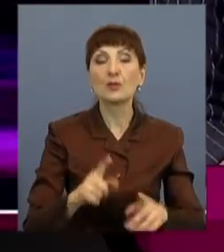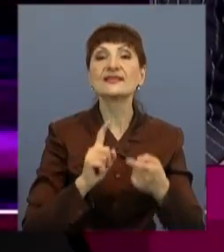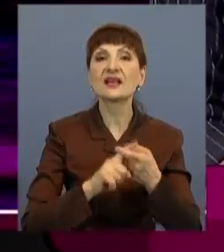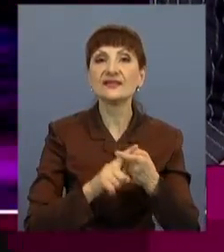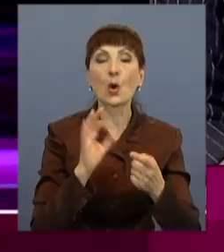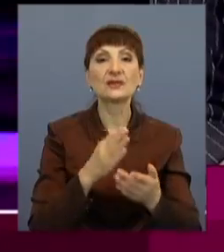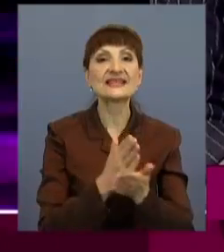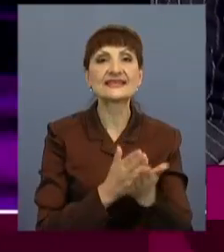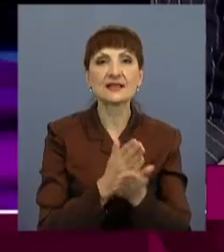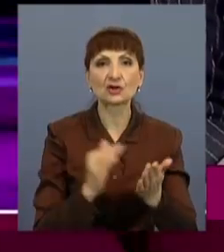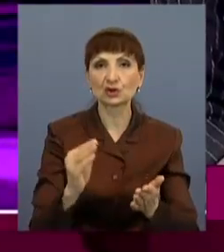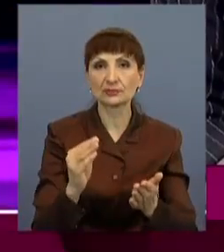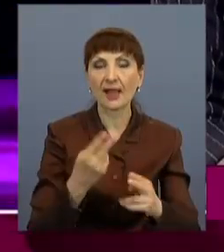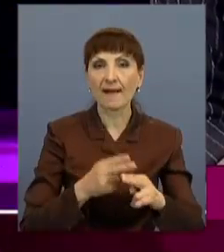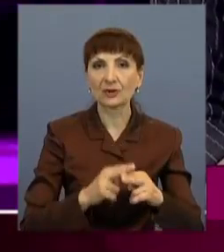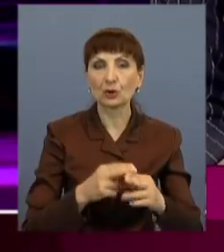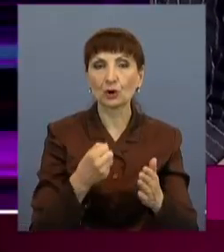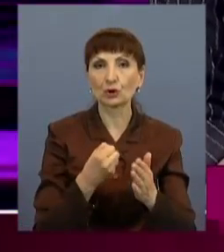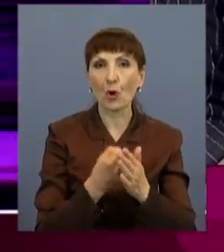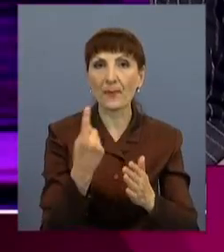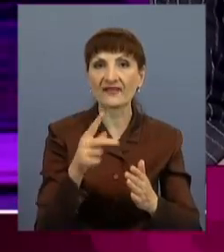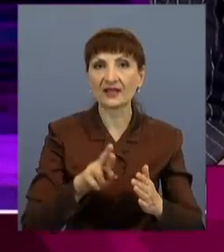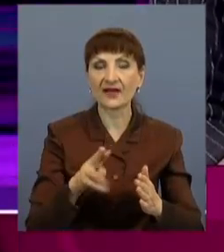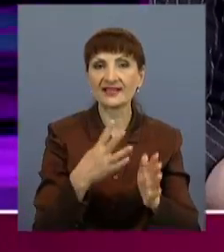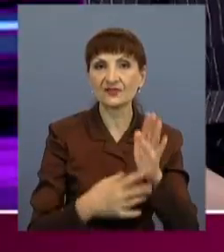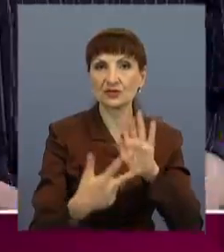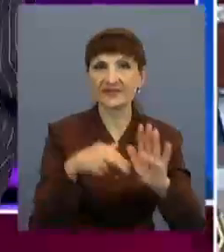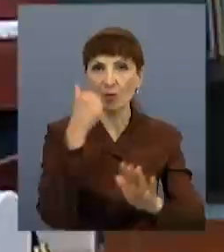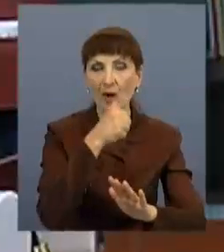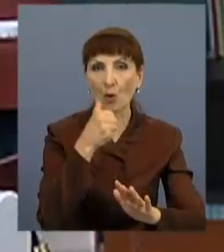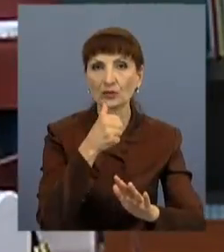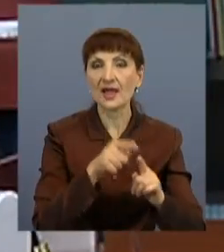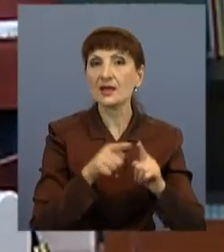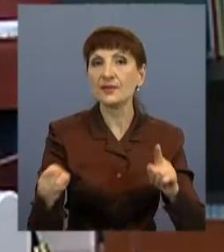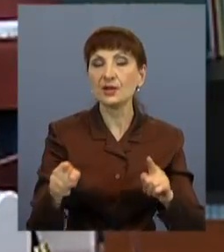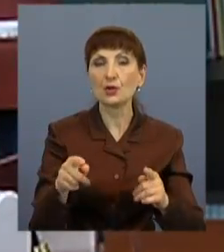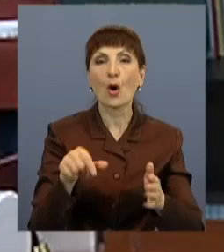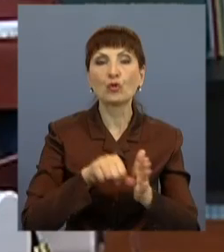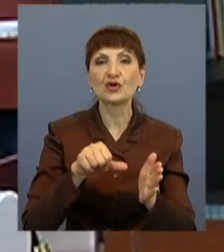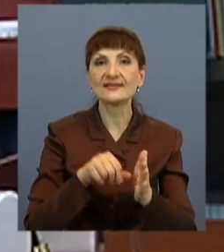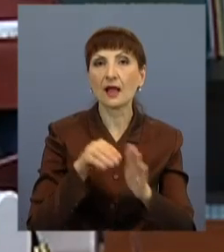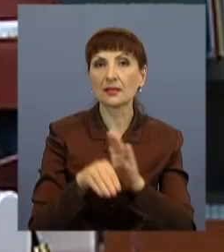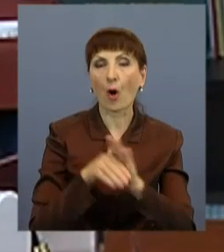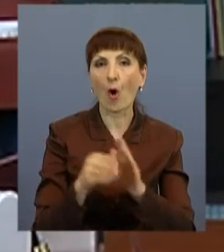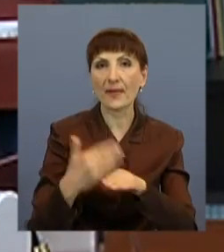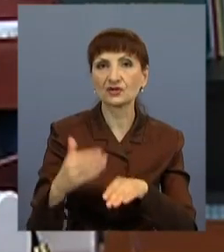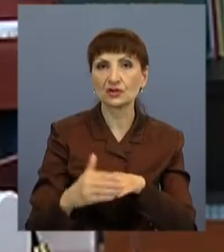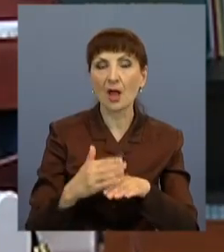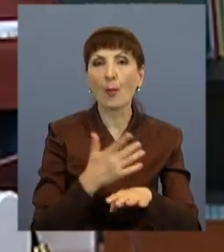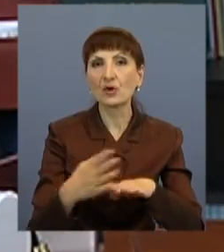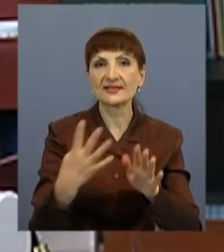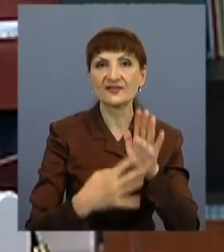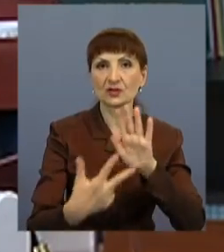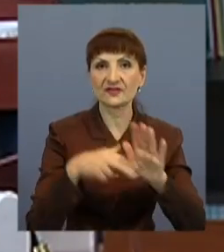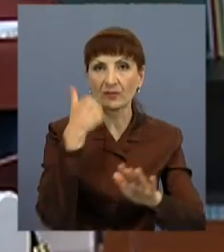зависеть от трудового стажа, который выработан на 1 января 1998 года и периода участия в накопительной пенсионной системе после 1998